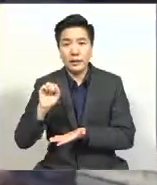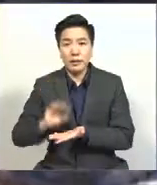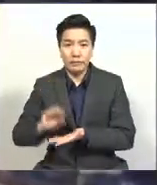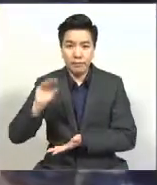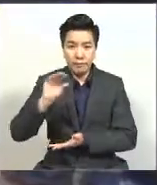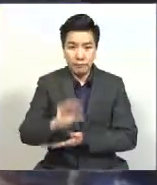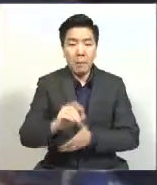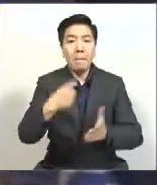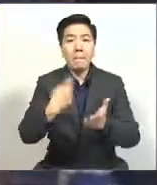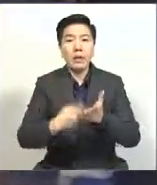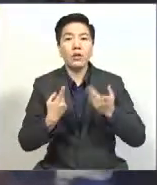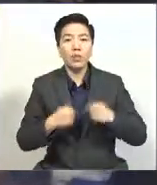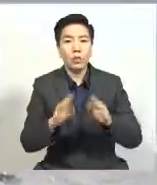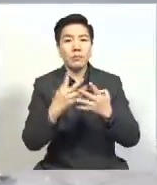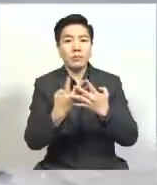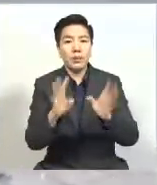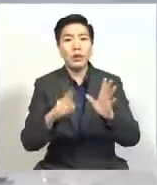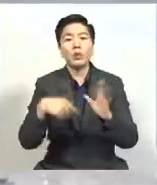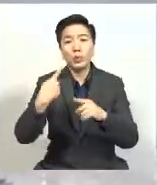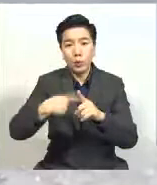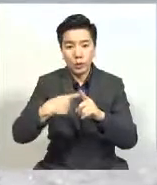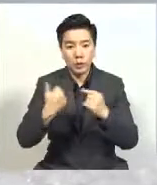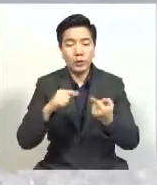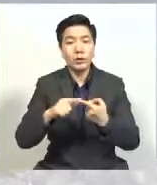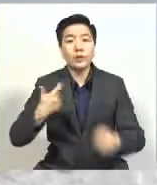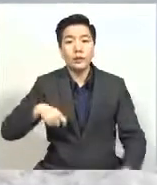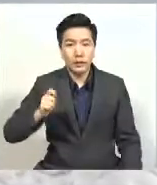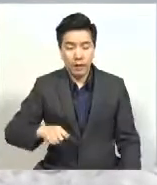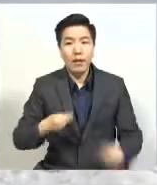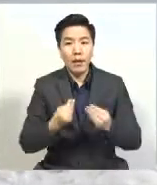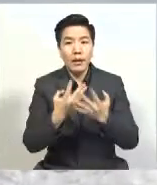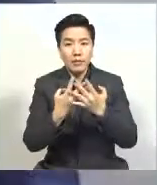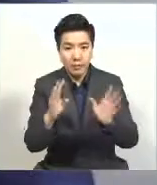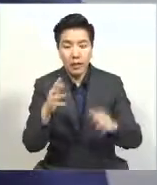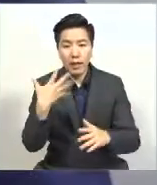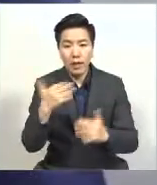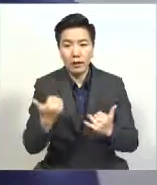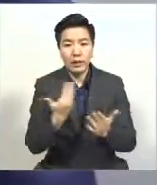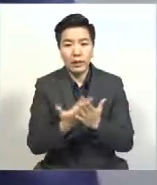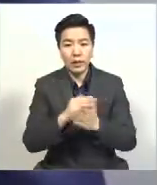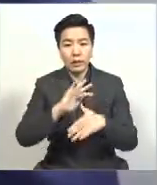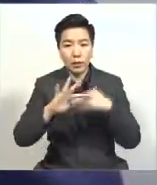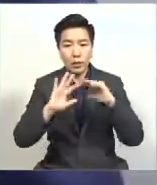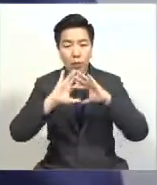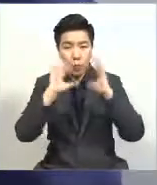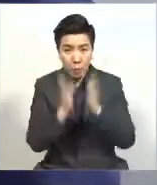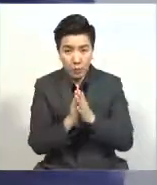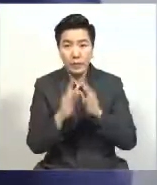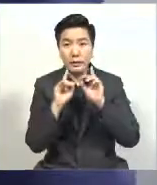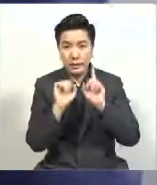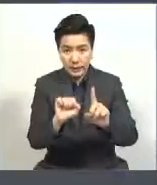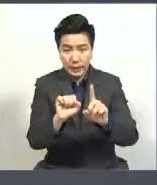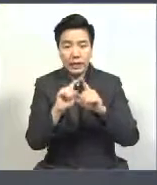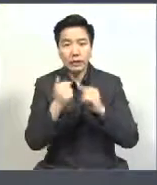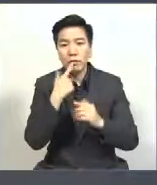บาทยื่นขอประกันตัวชั่วคราวล่าสุดเนี่ยนะศาลให้ประกันตัวนายการแล้วนะฮะเป็นวงเงิน 100,000 บาทและได้มีการก